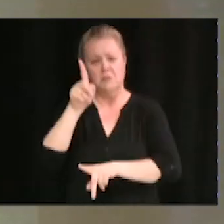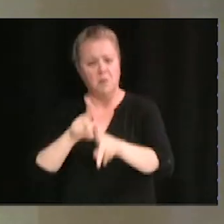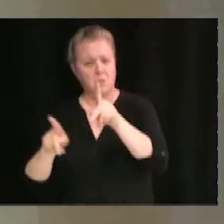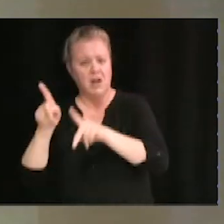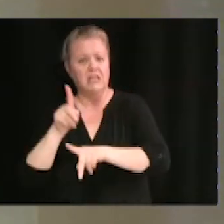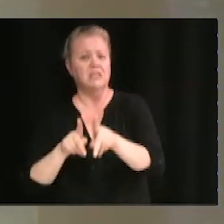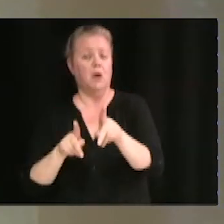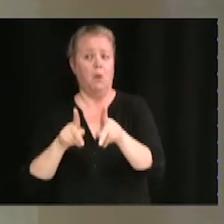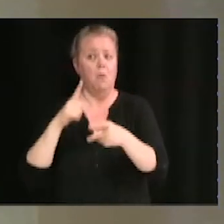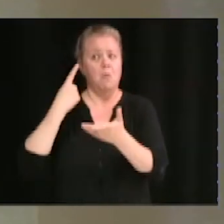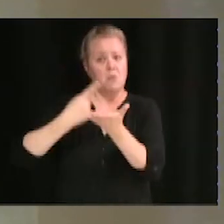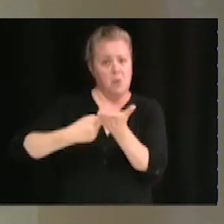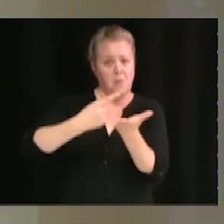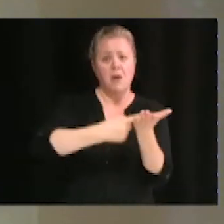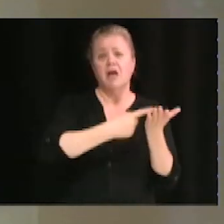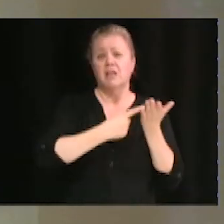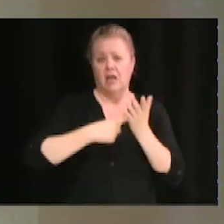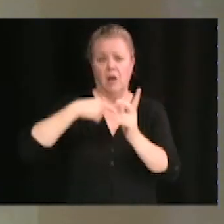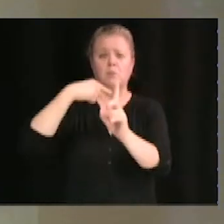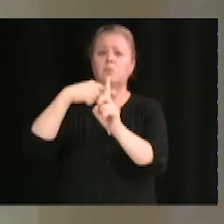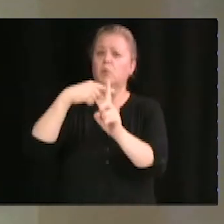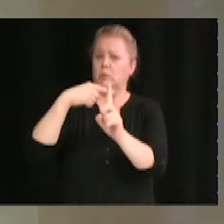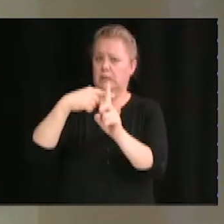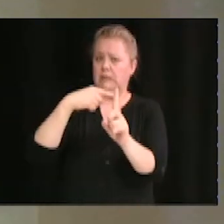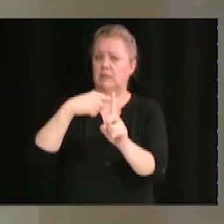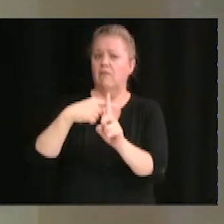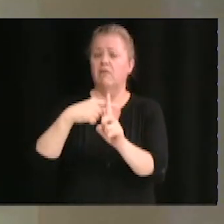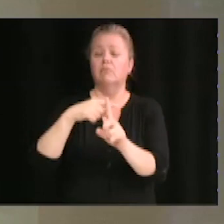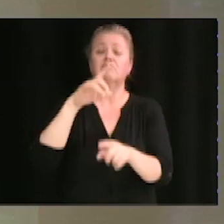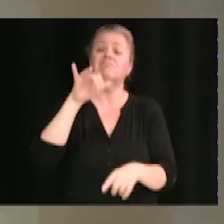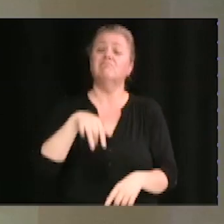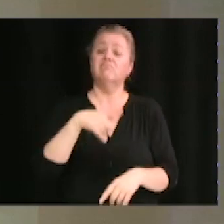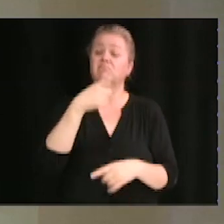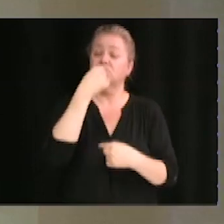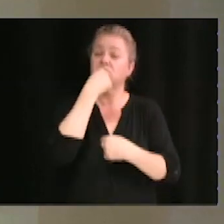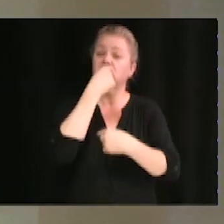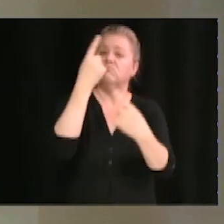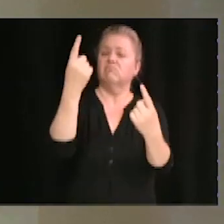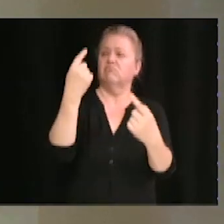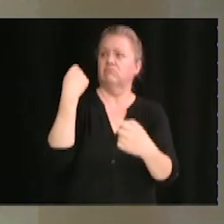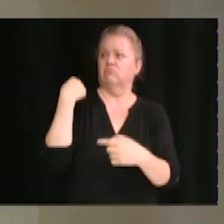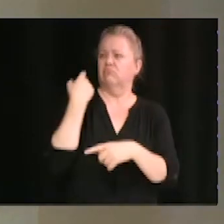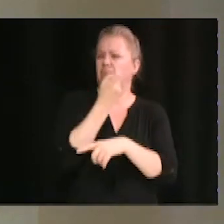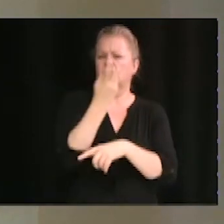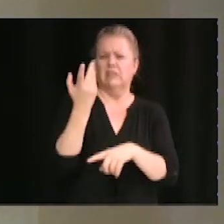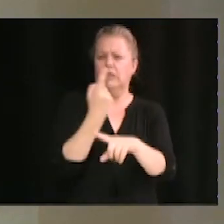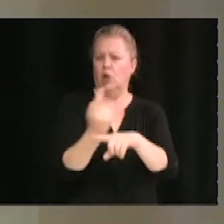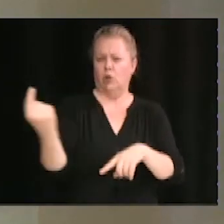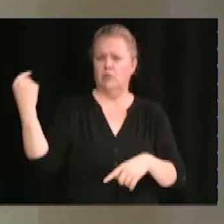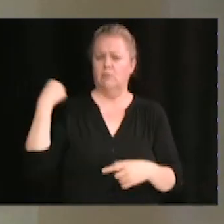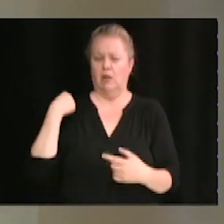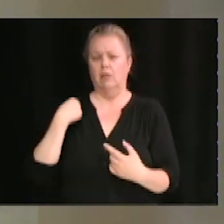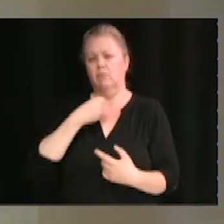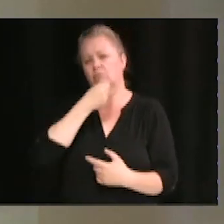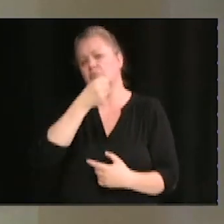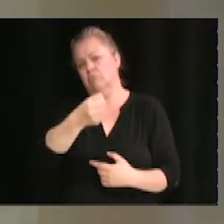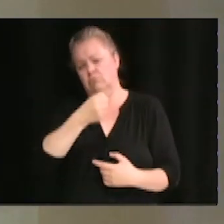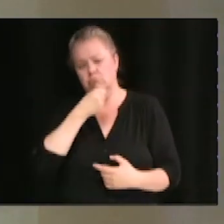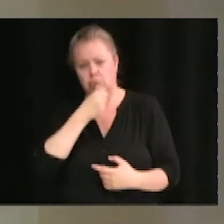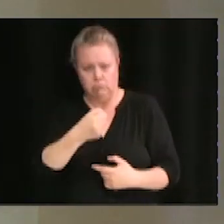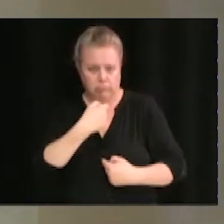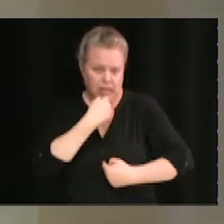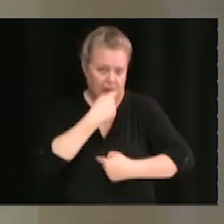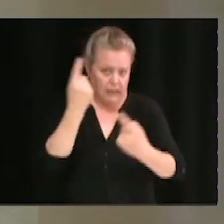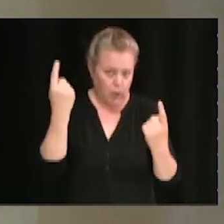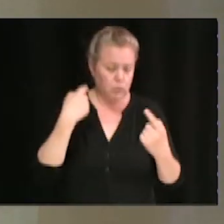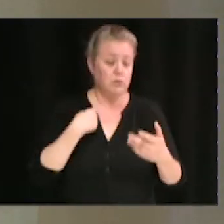sont très positifs. C'est une décision qu'on vous a annoncée en conférence de presse il y a quelques semaines. Alors, pour ces espaces de stationnement